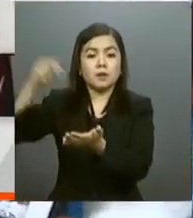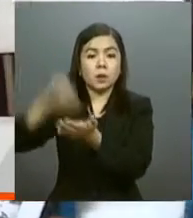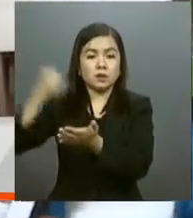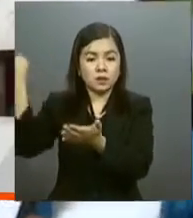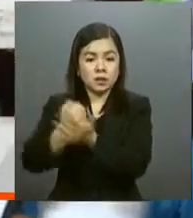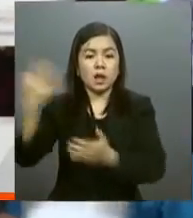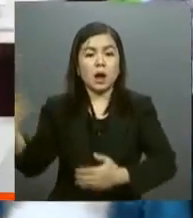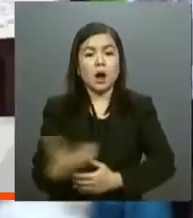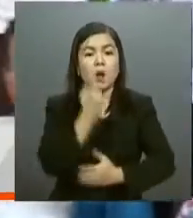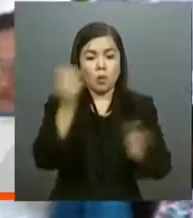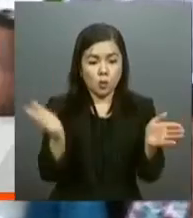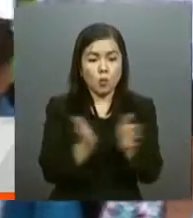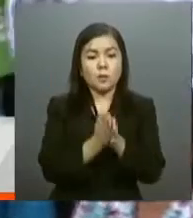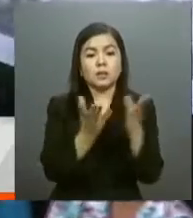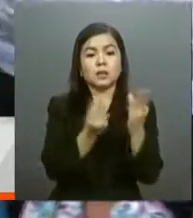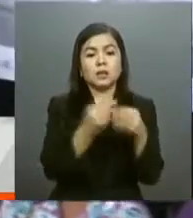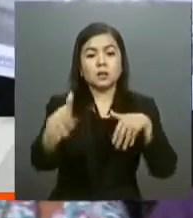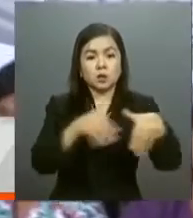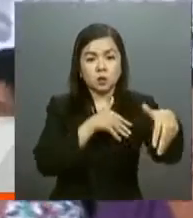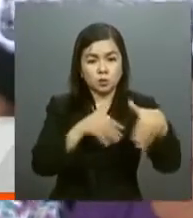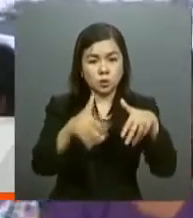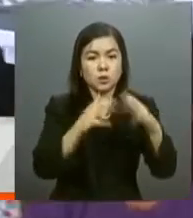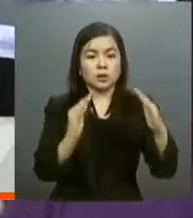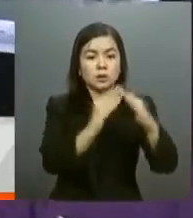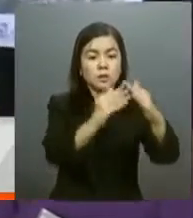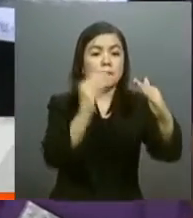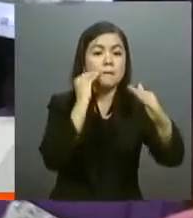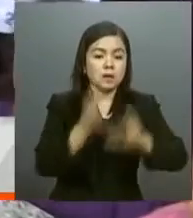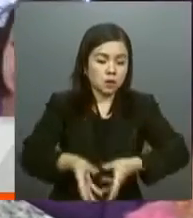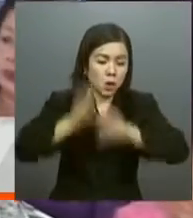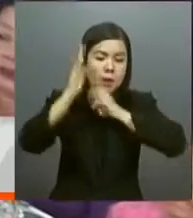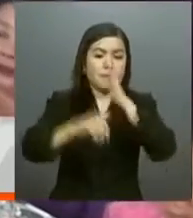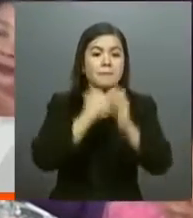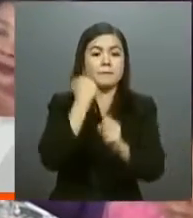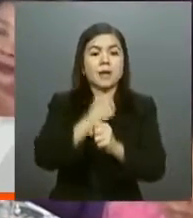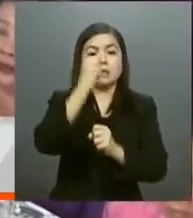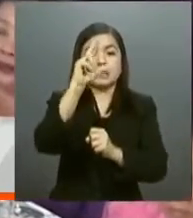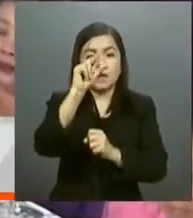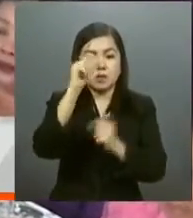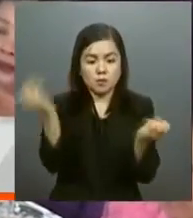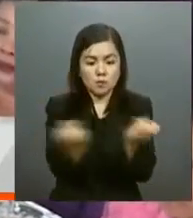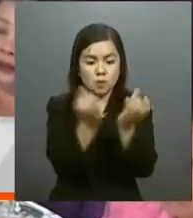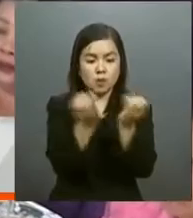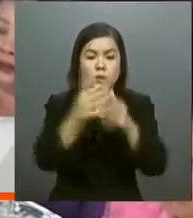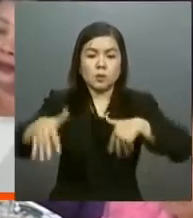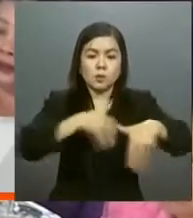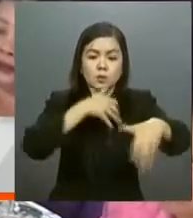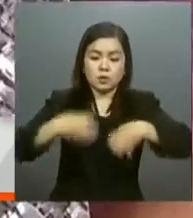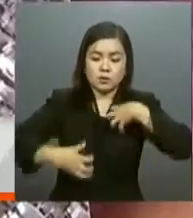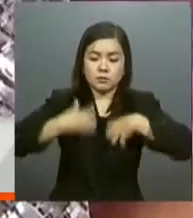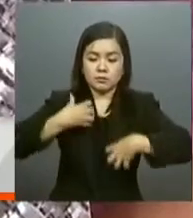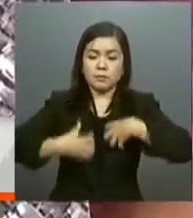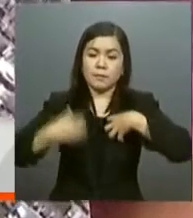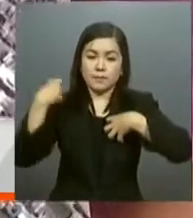วัดจากนั้นได้เรียกเก็บเงินค่าที่อยู่อาศัยย้อนหลังกว่า 30ปีซึ่งสร้างความเดร้อนให้กับประชาชน